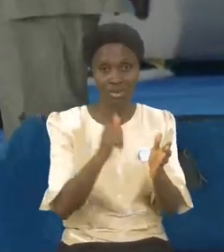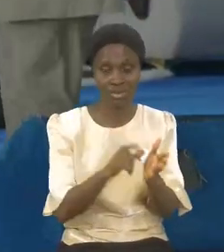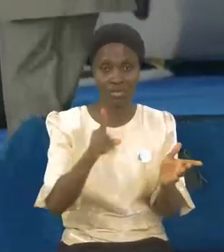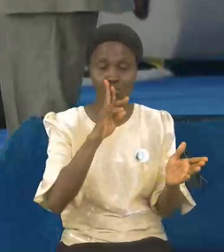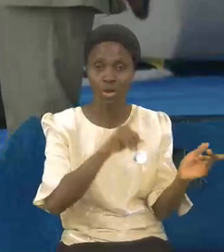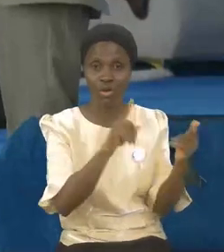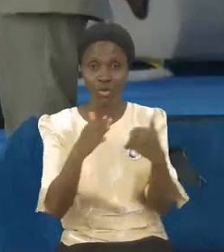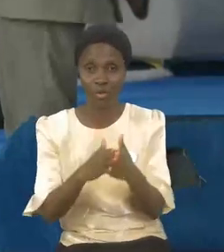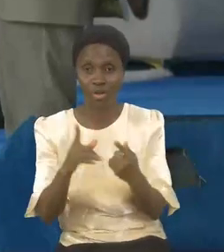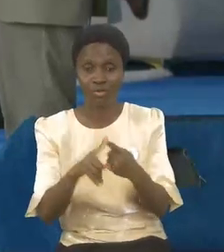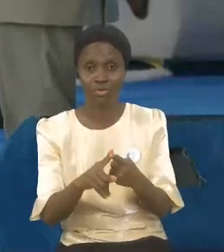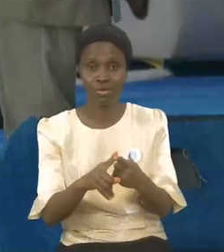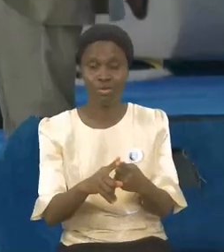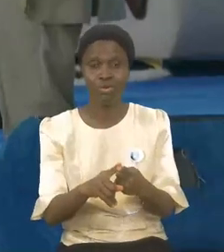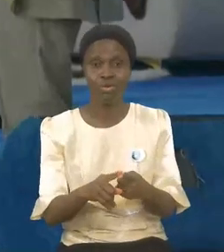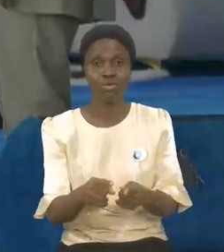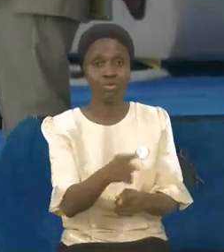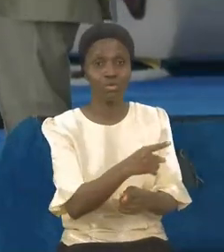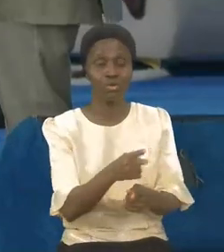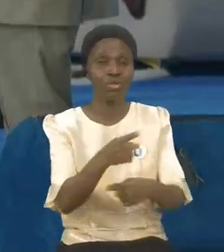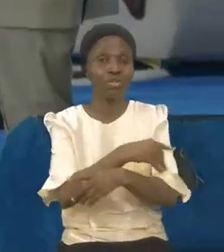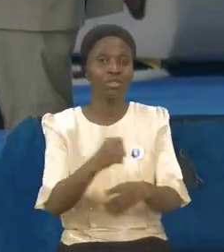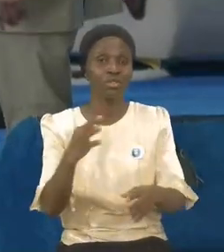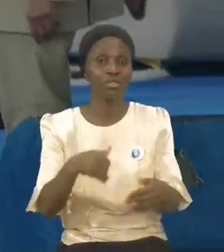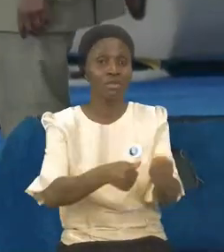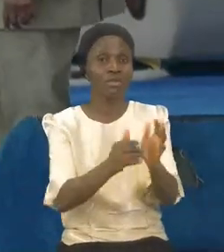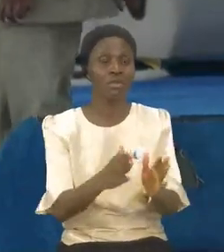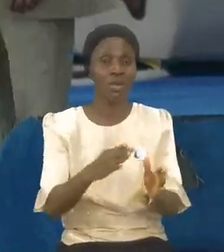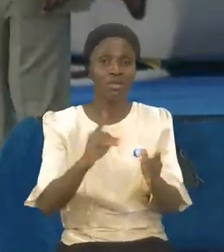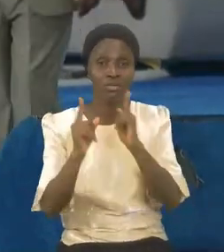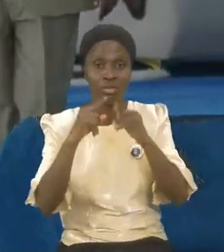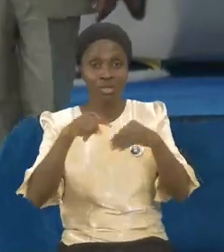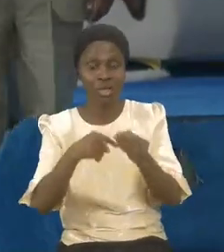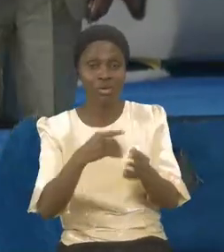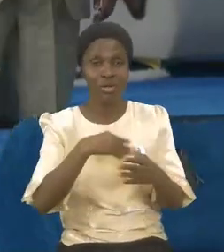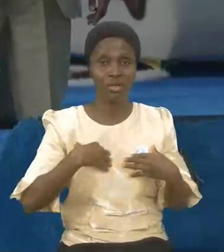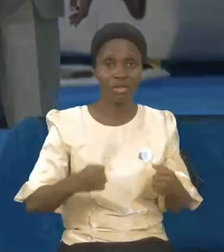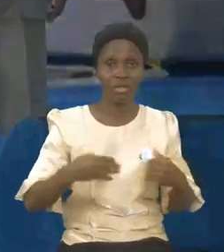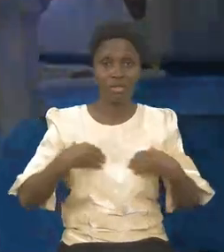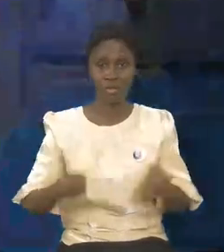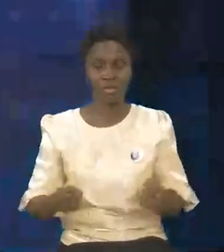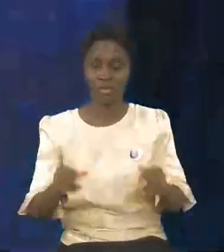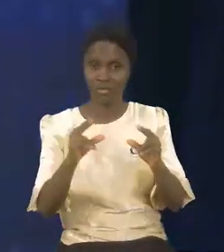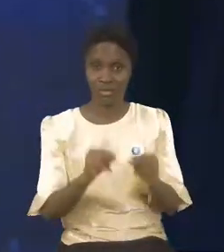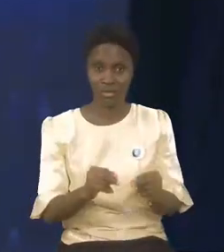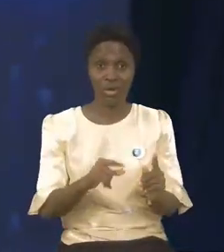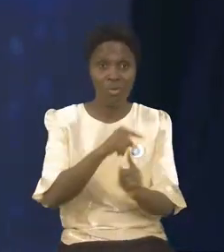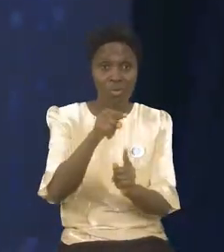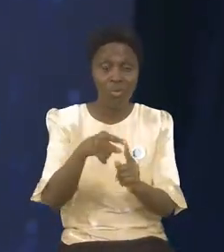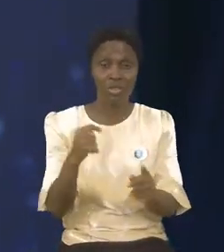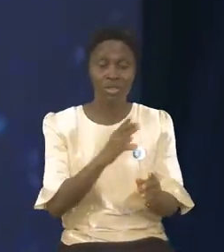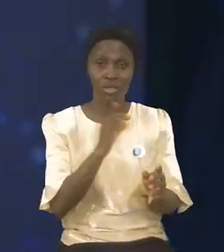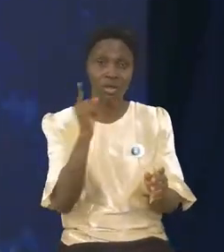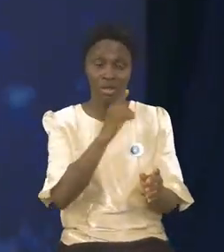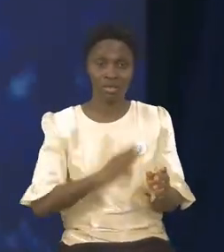dire qu'on retourne à ces beaux vieux jours sur la guérison. Oui, on peut être